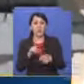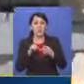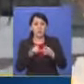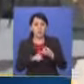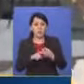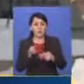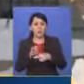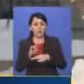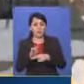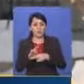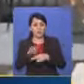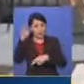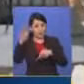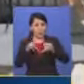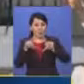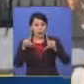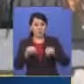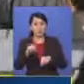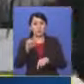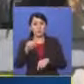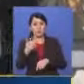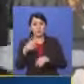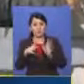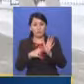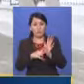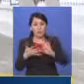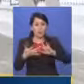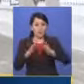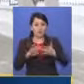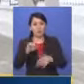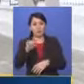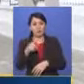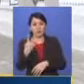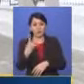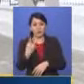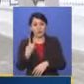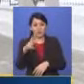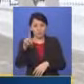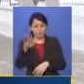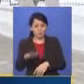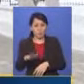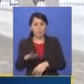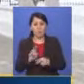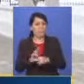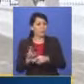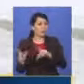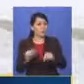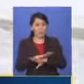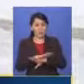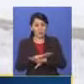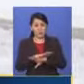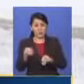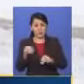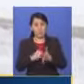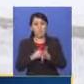них обучающихся в штатном режиме у 138 и в дистанционном у 143 человек, которые не связаны с посещением школ. В связи